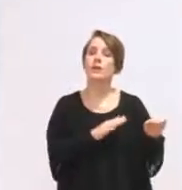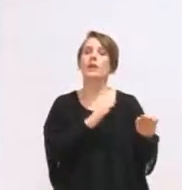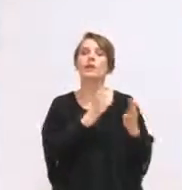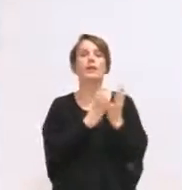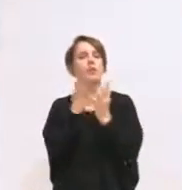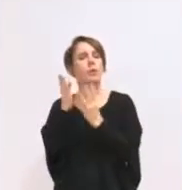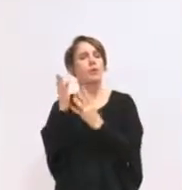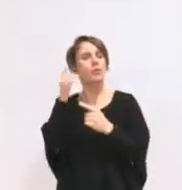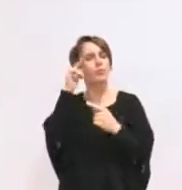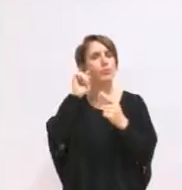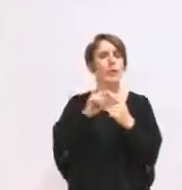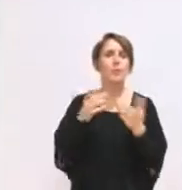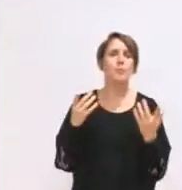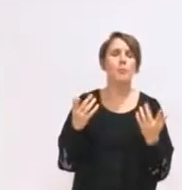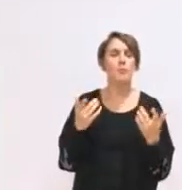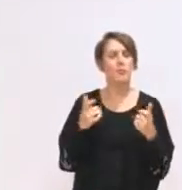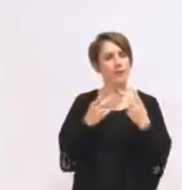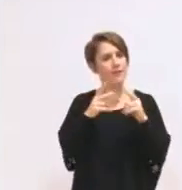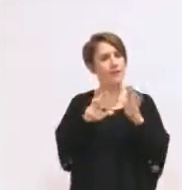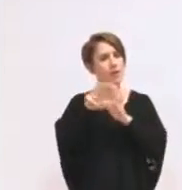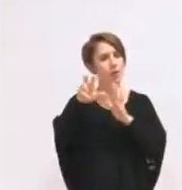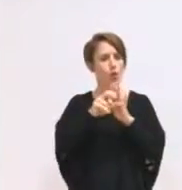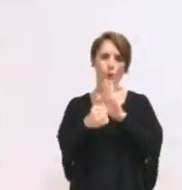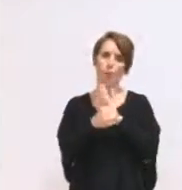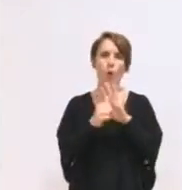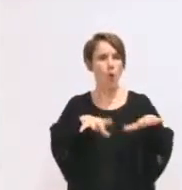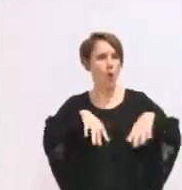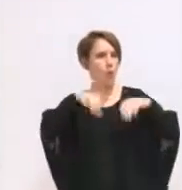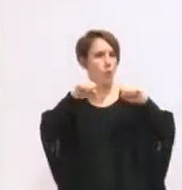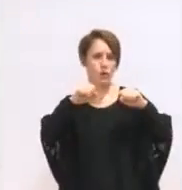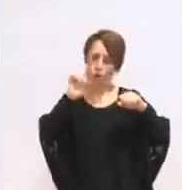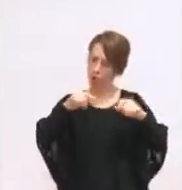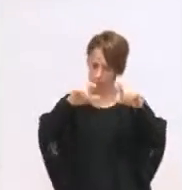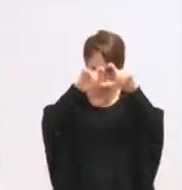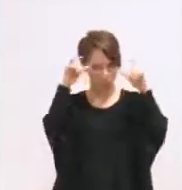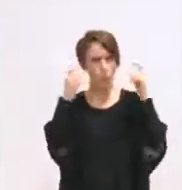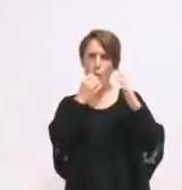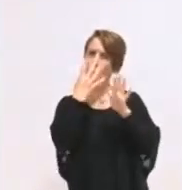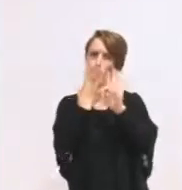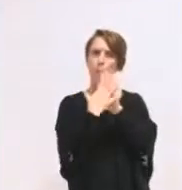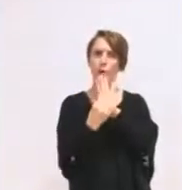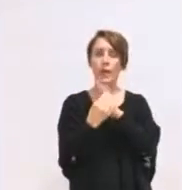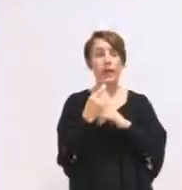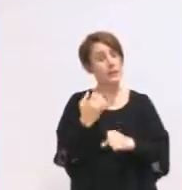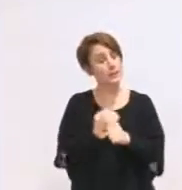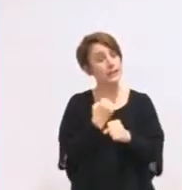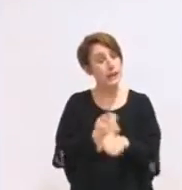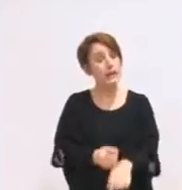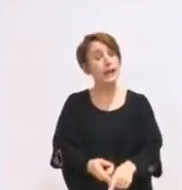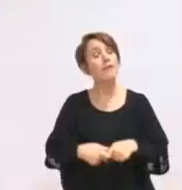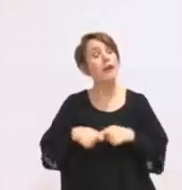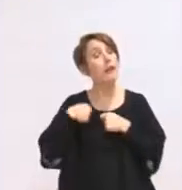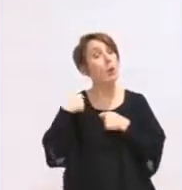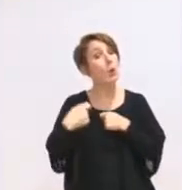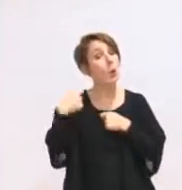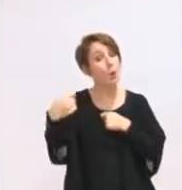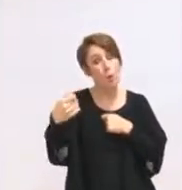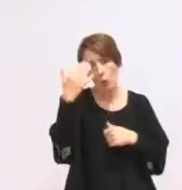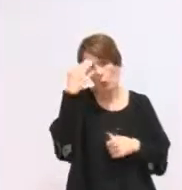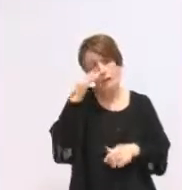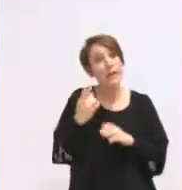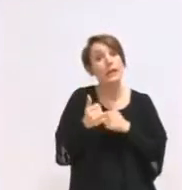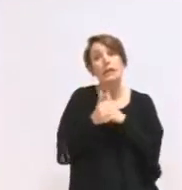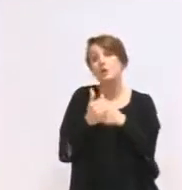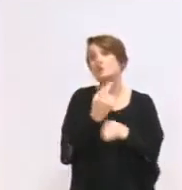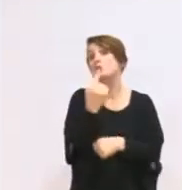la collectivité souhaite être exemplaire, elle se doit bien évidemment de l'être. C'est un travail long, on le sait, qui ne dépend pas que de la volonté politique et où il y